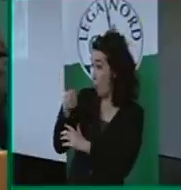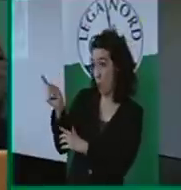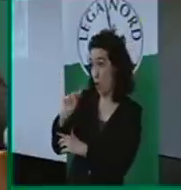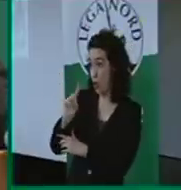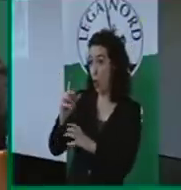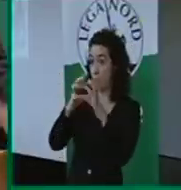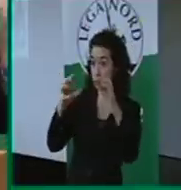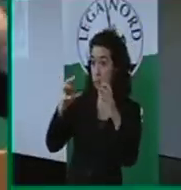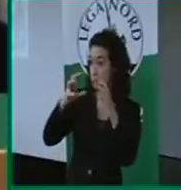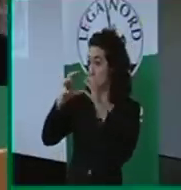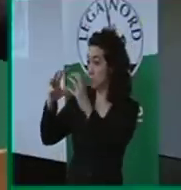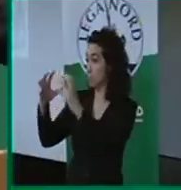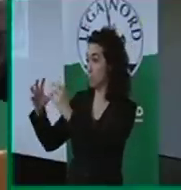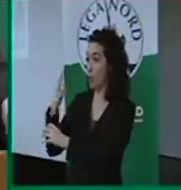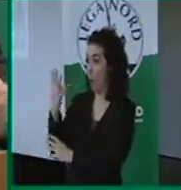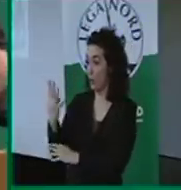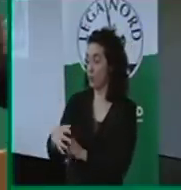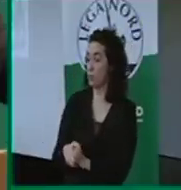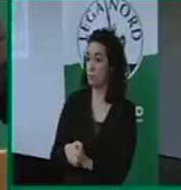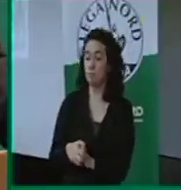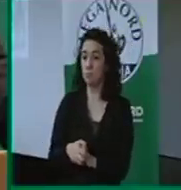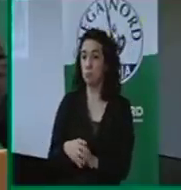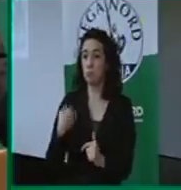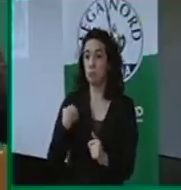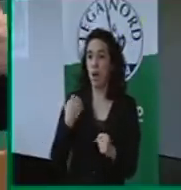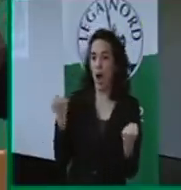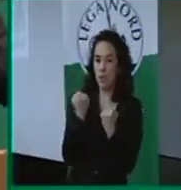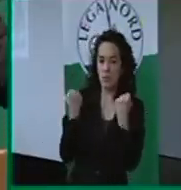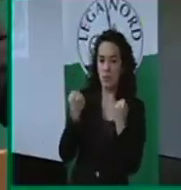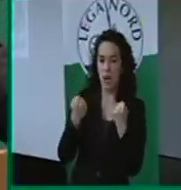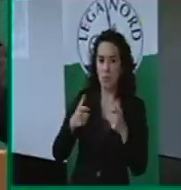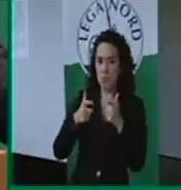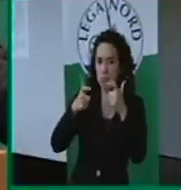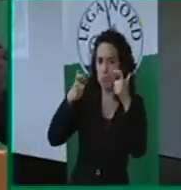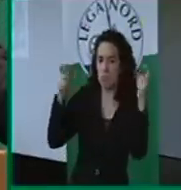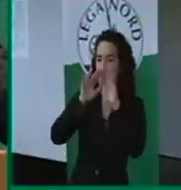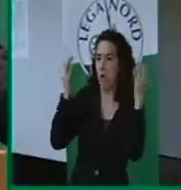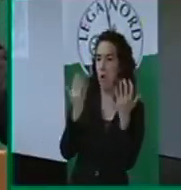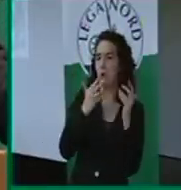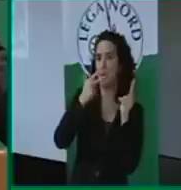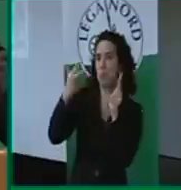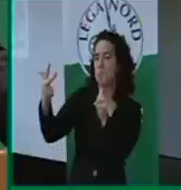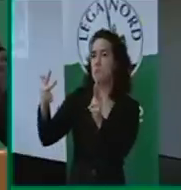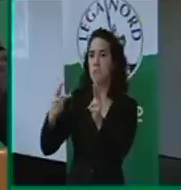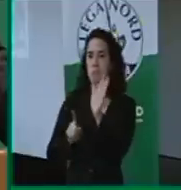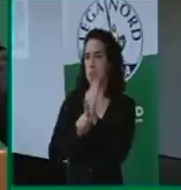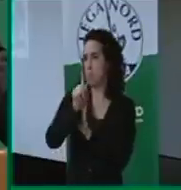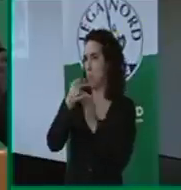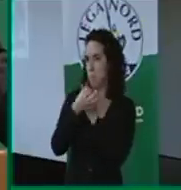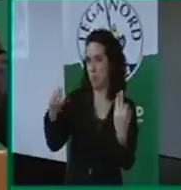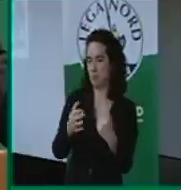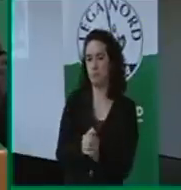diventati quattro abbiamo espanso tutta l'attività vendevamo in tutto il mondo andava benissimo No e così via